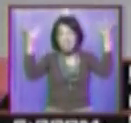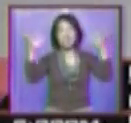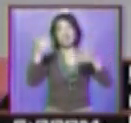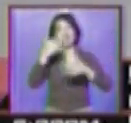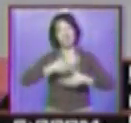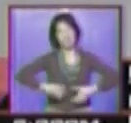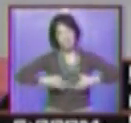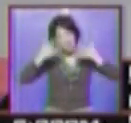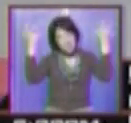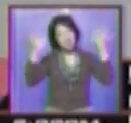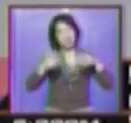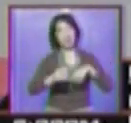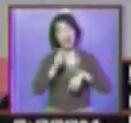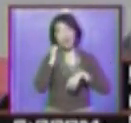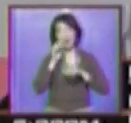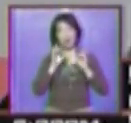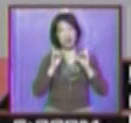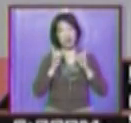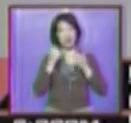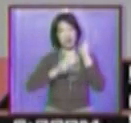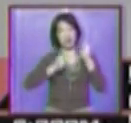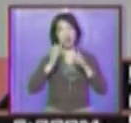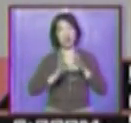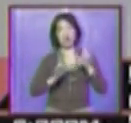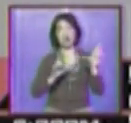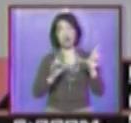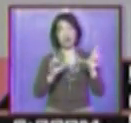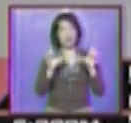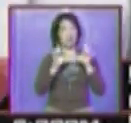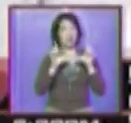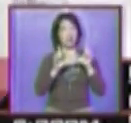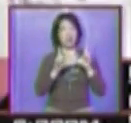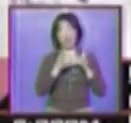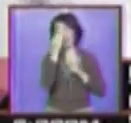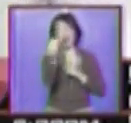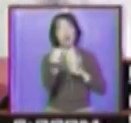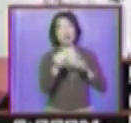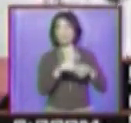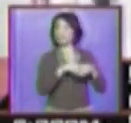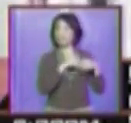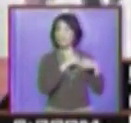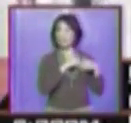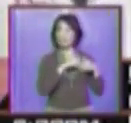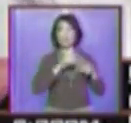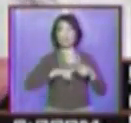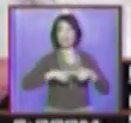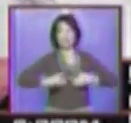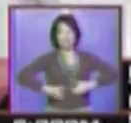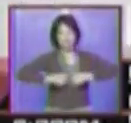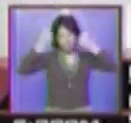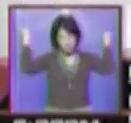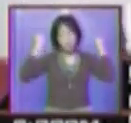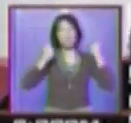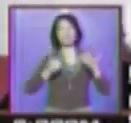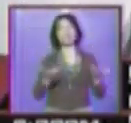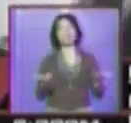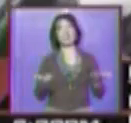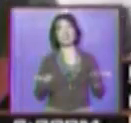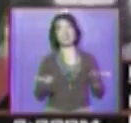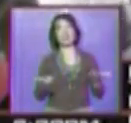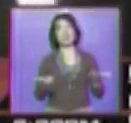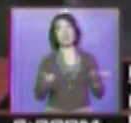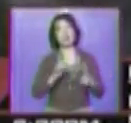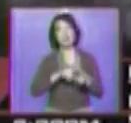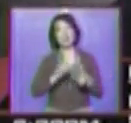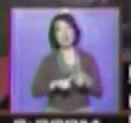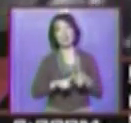ayaw ibigay ng bus driver HM Transit ang kanyang lisensya. Naghubad pa si Caballes ng pangitaas na uniforme at